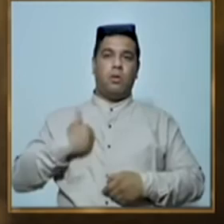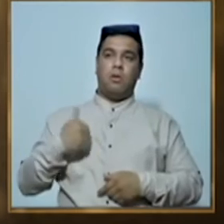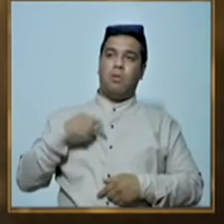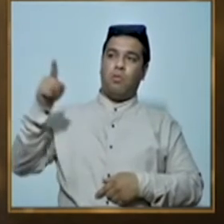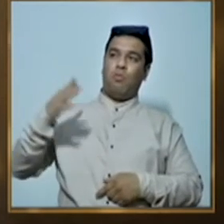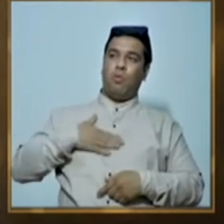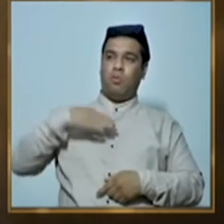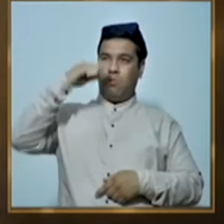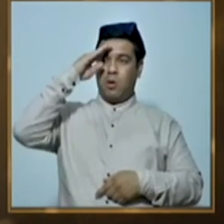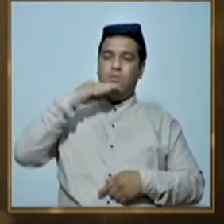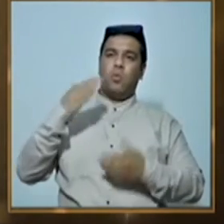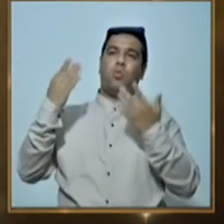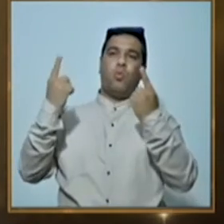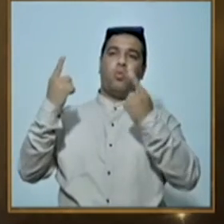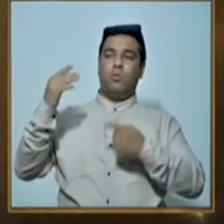Mumkin emas bu narsa.